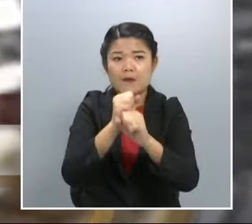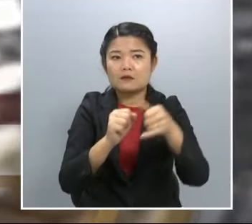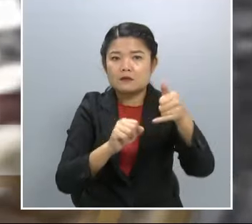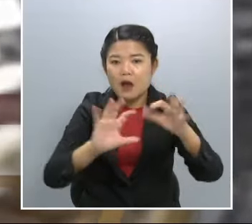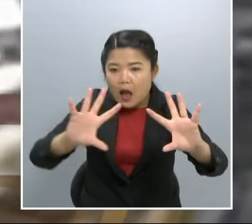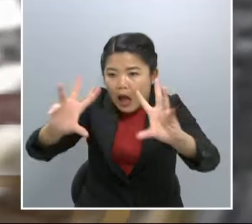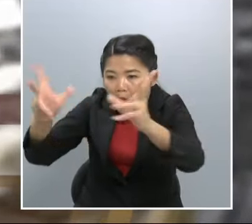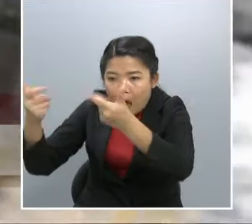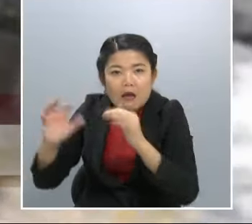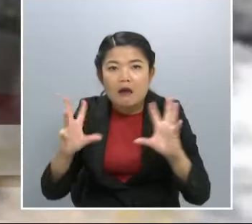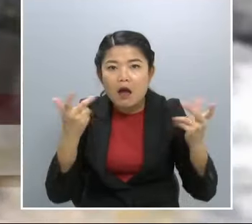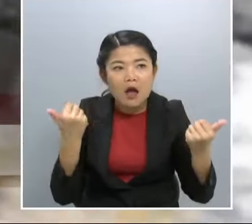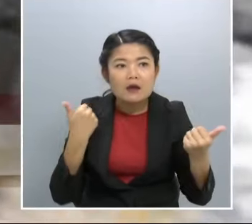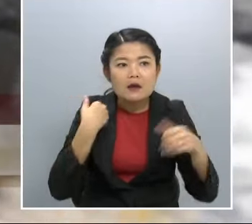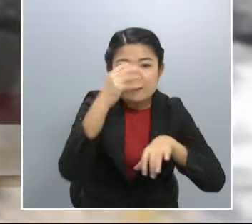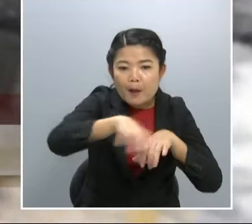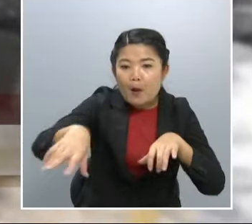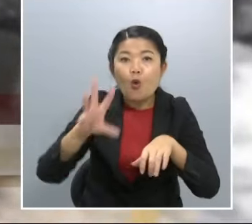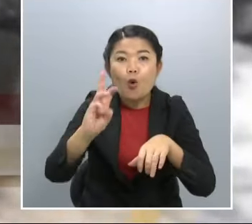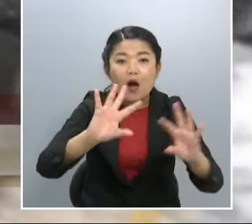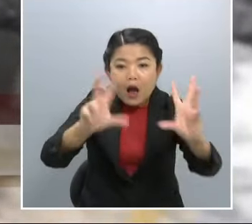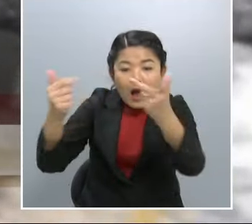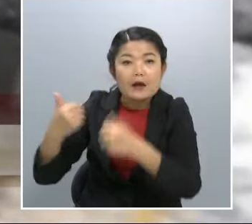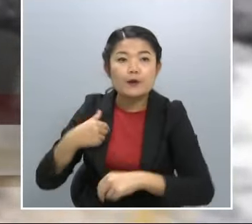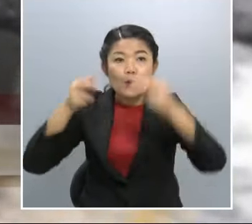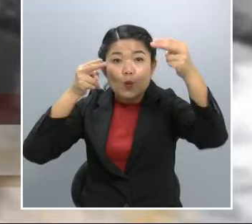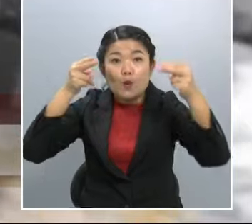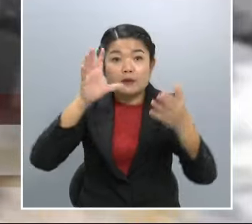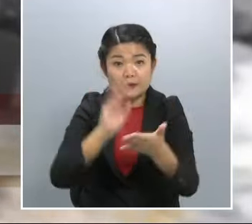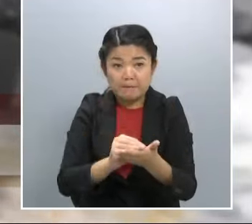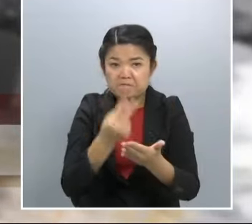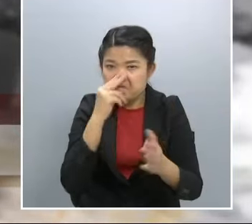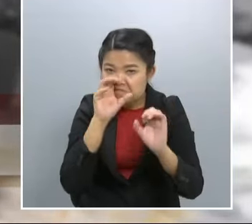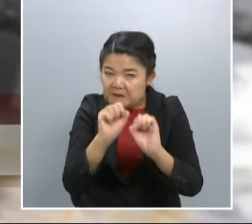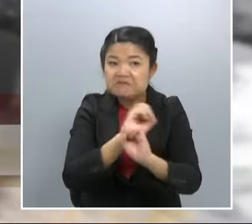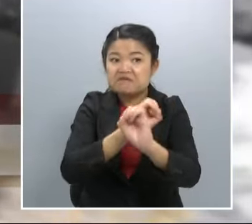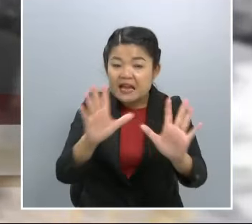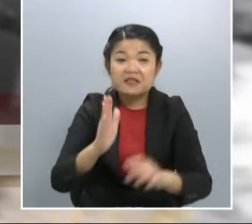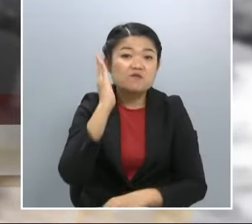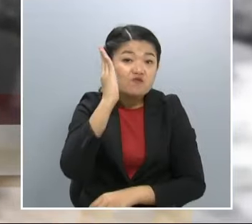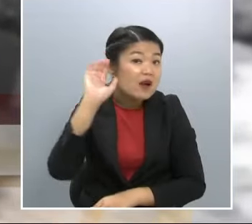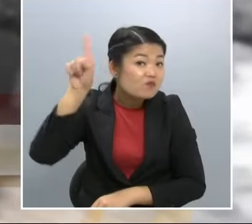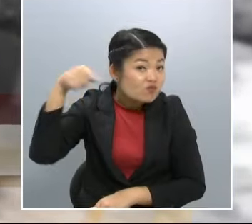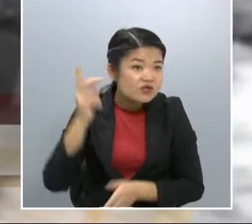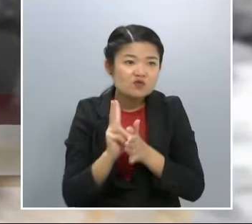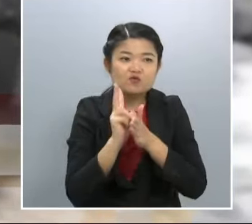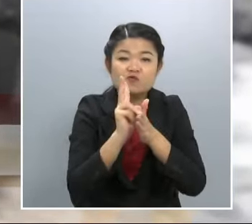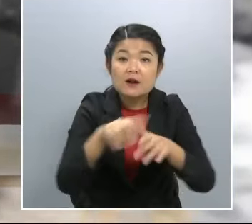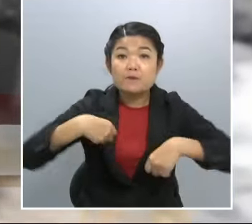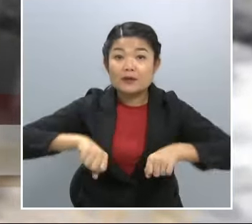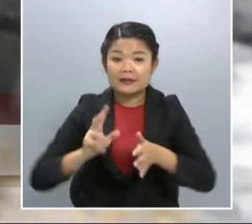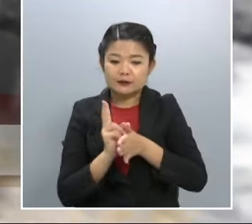ลึกลับภาพวงจรปิดจับภาพคนร้า้นี่ชัดเจนผู้ชายและผู้หญิงใช้